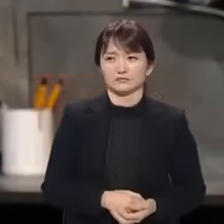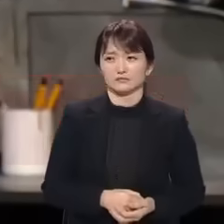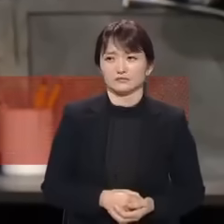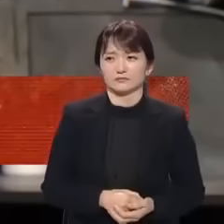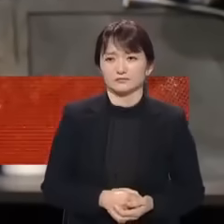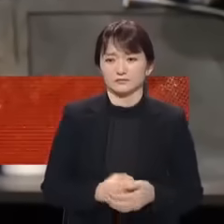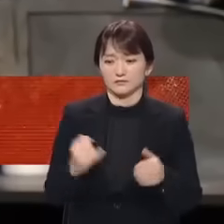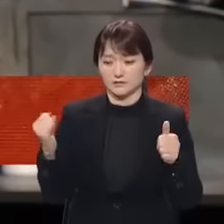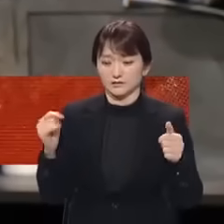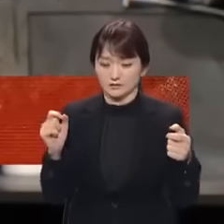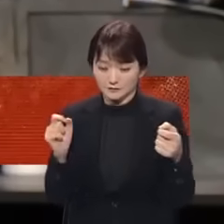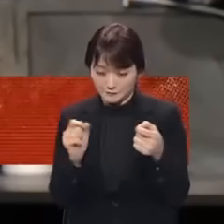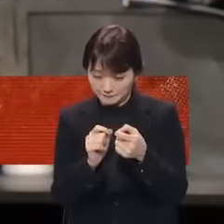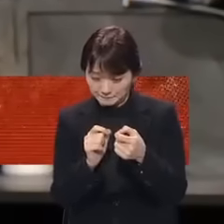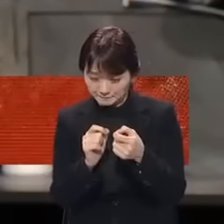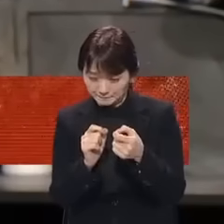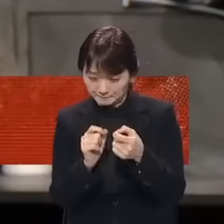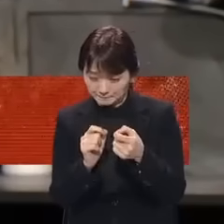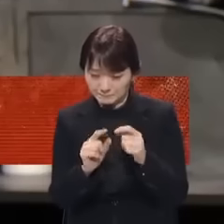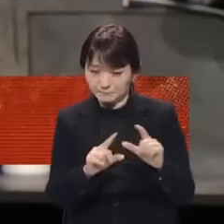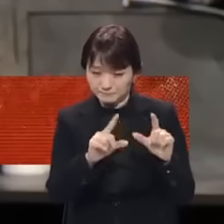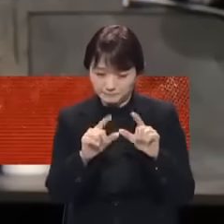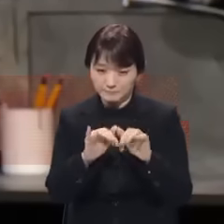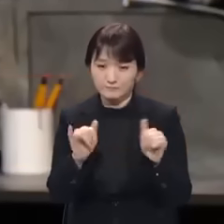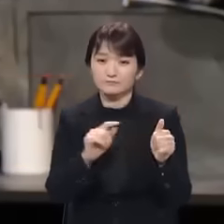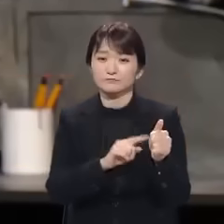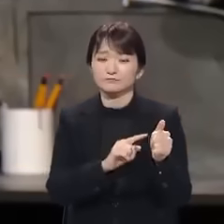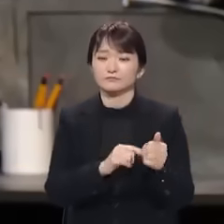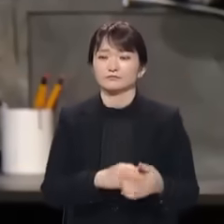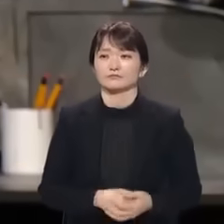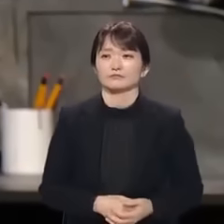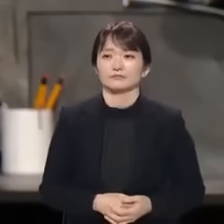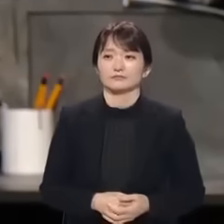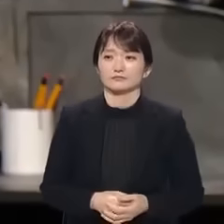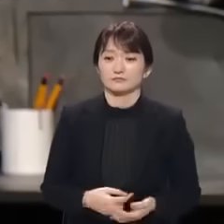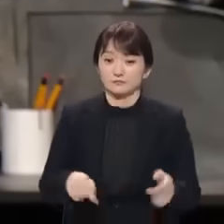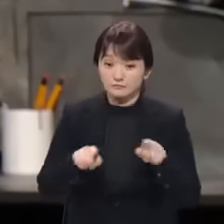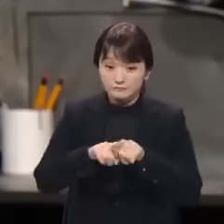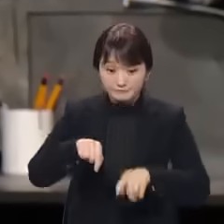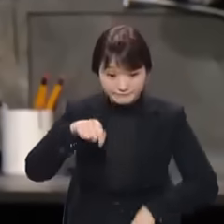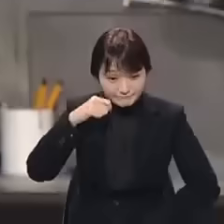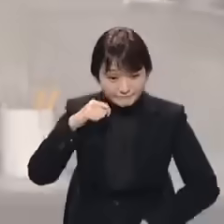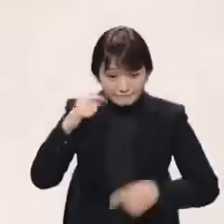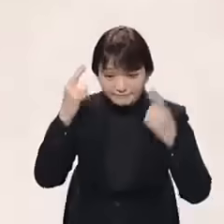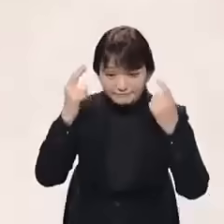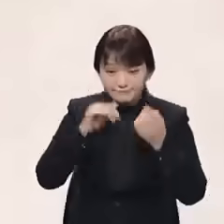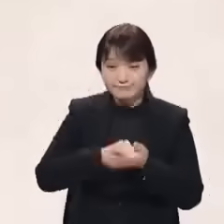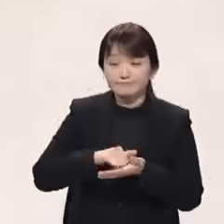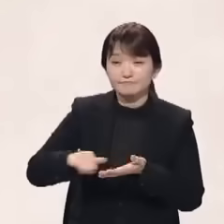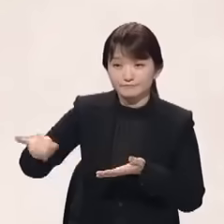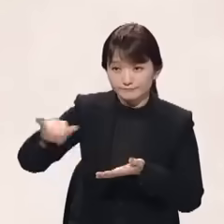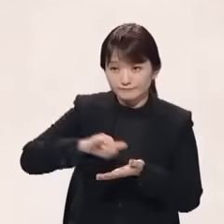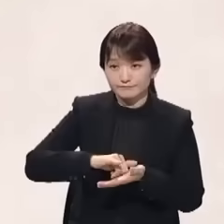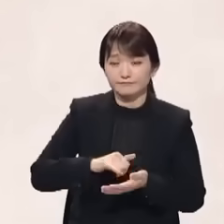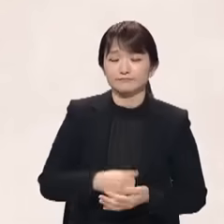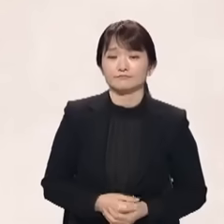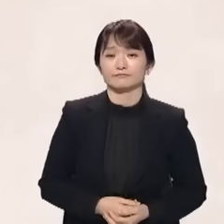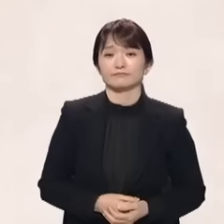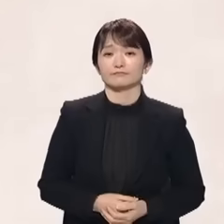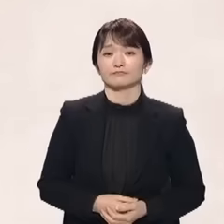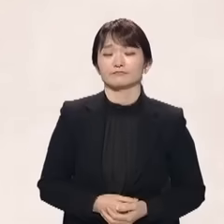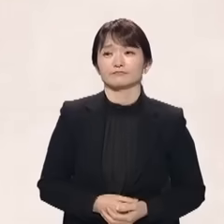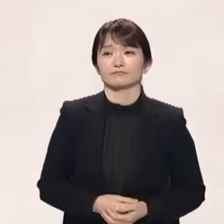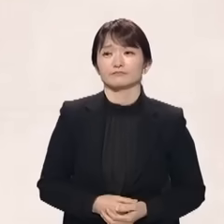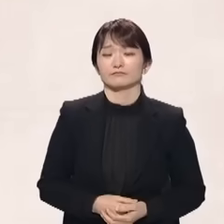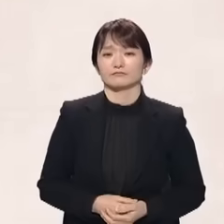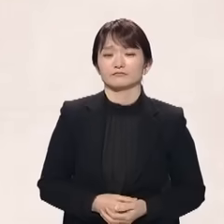친분을 쌓아가면서 가까웠던 사람들에게, 대부분 뭐 같이 식사도 하고 뭐 여행도 다니고 이런 사람들이고요. 진짜 무서웠던 게